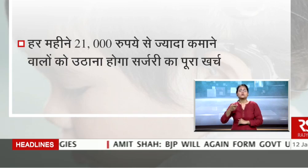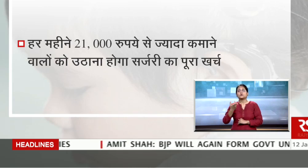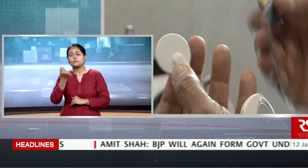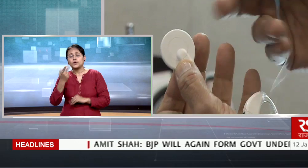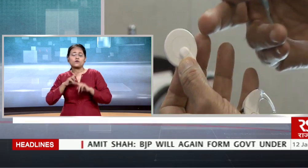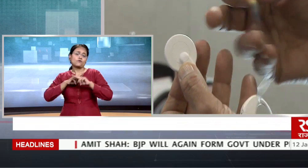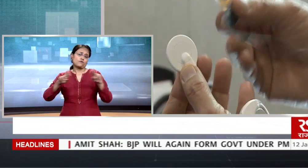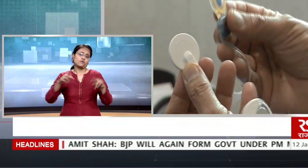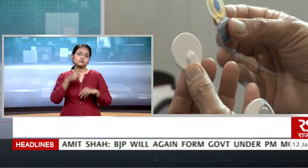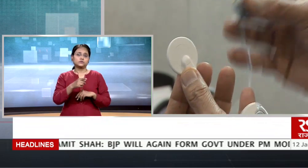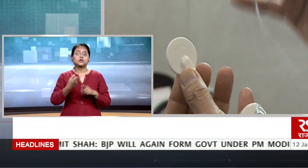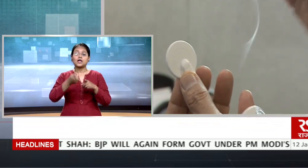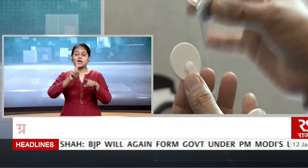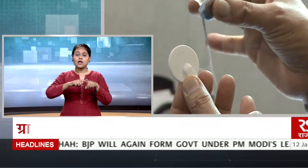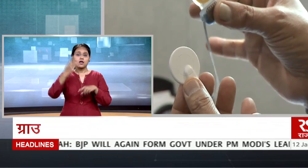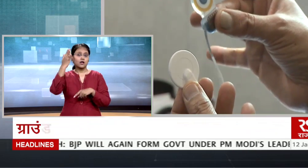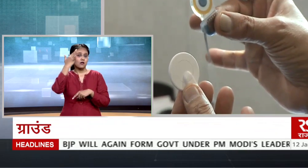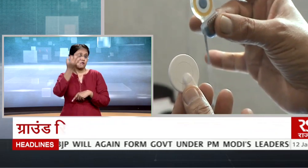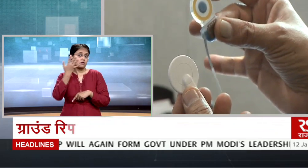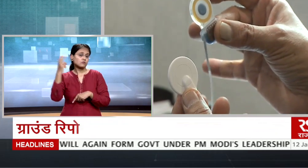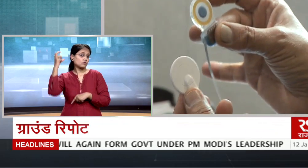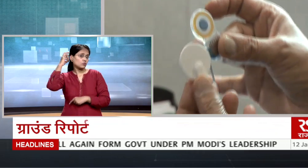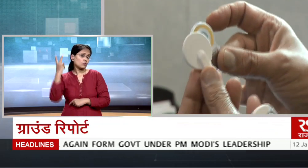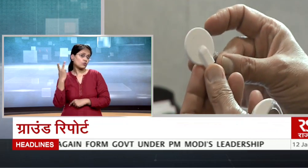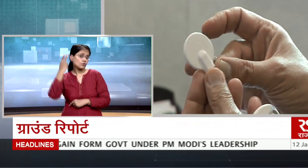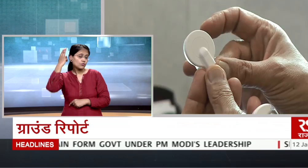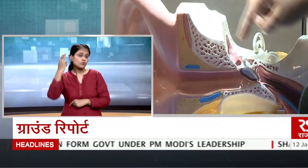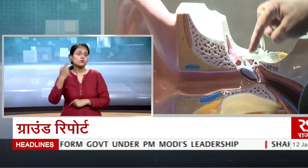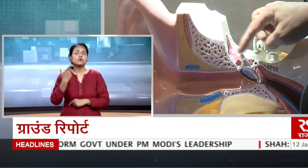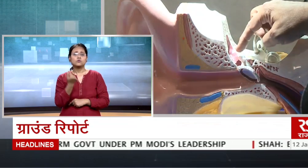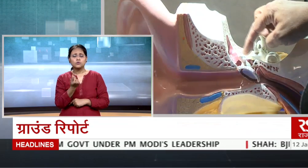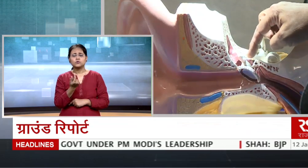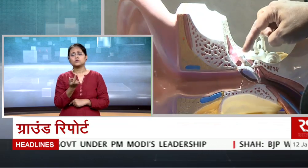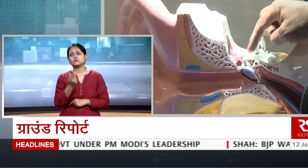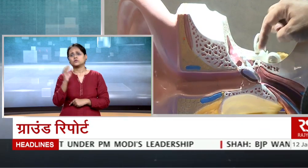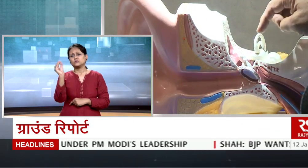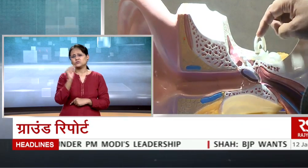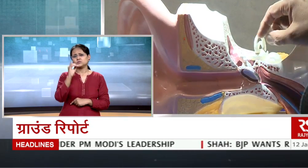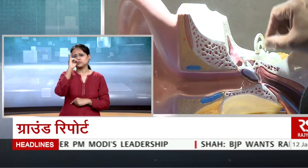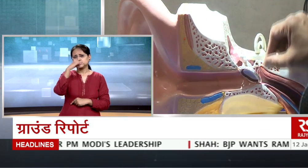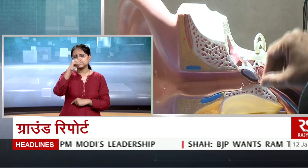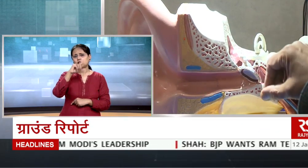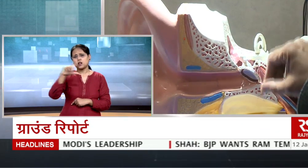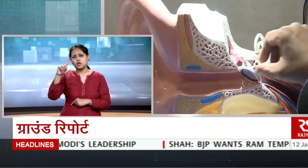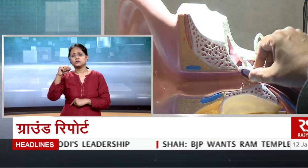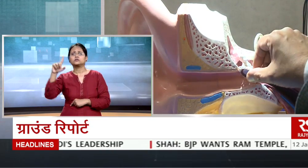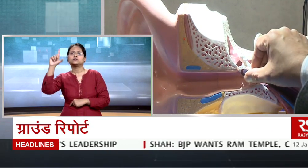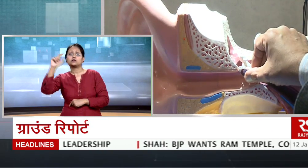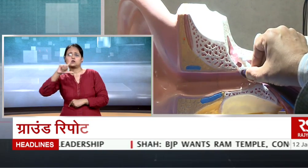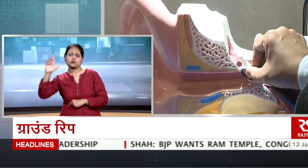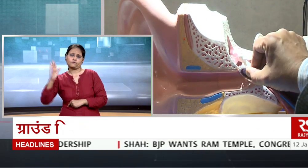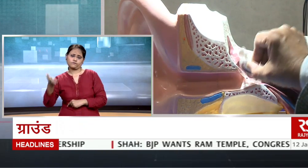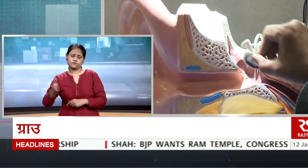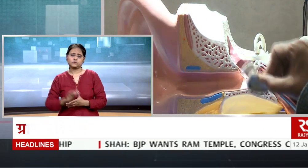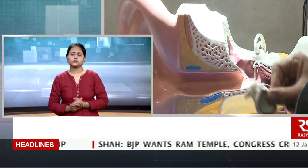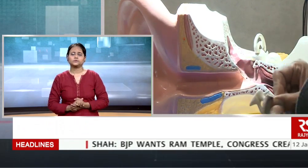होते हैं। जानकारों के मुताबिक इस कॉकलियर इम्प्लांट की कीमत आमतौर पर 6 लाख से लेकर 10 लाख रुपए तक